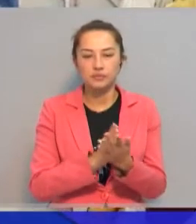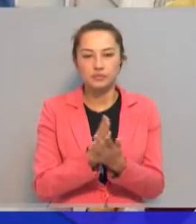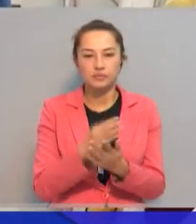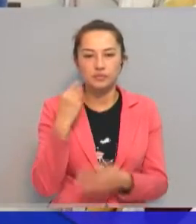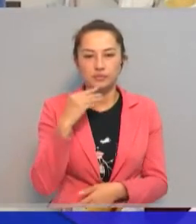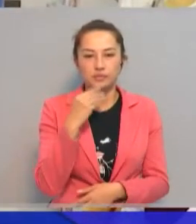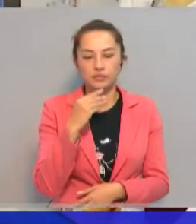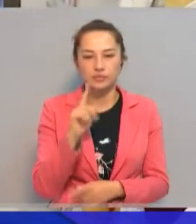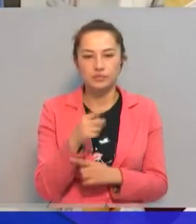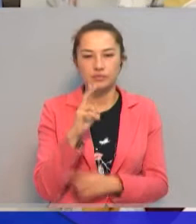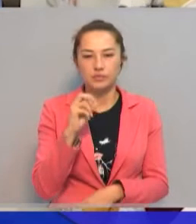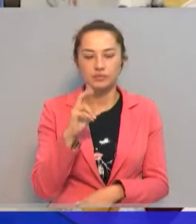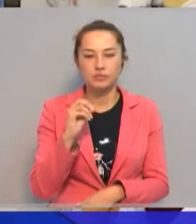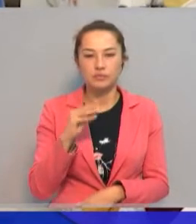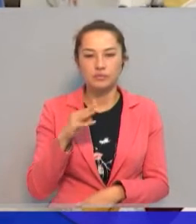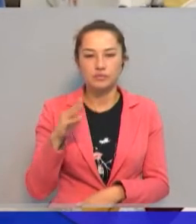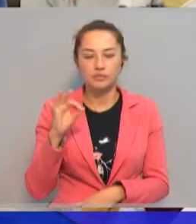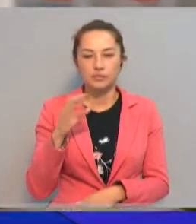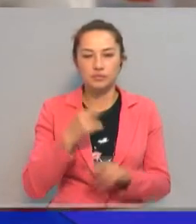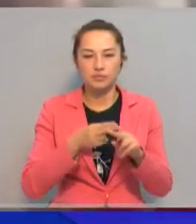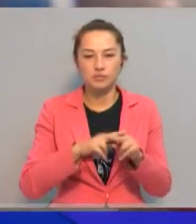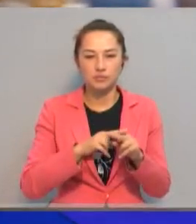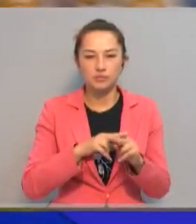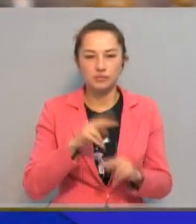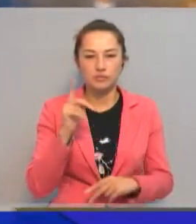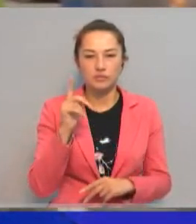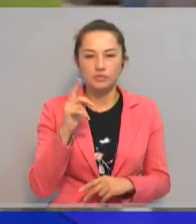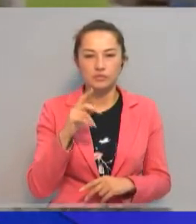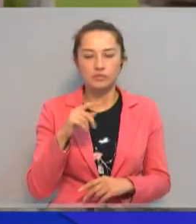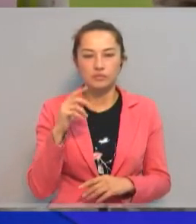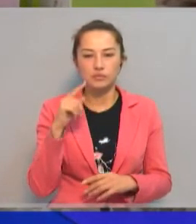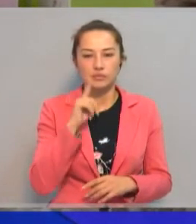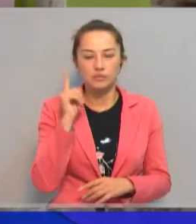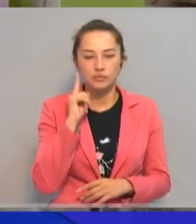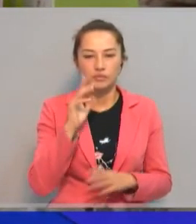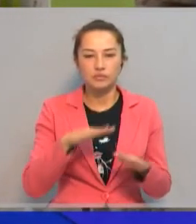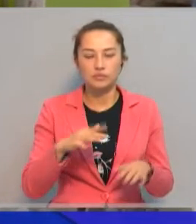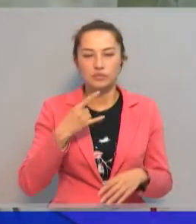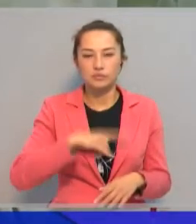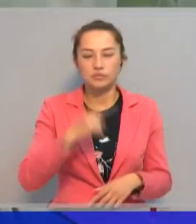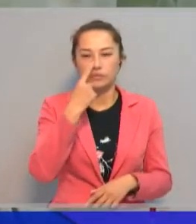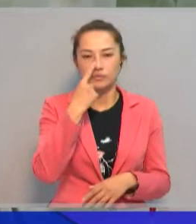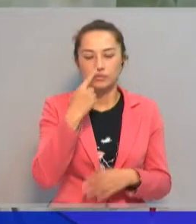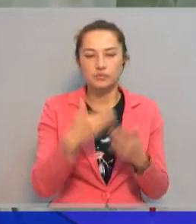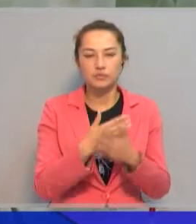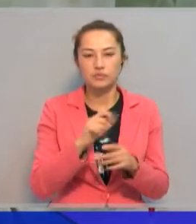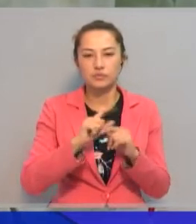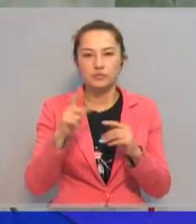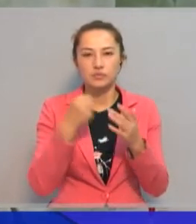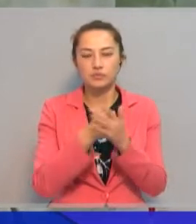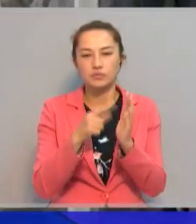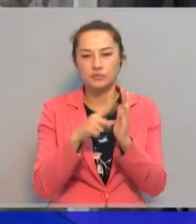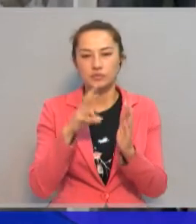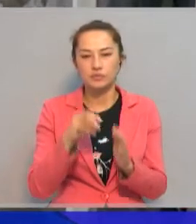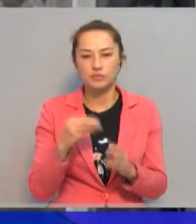Түркиядағы әлемге әйгілі Бибетта компаниясының ресми өкілдігі болып табылады. Мұнда жас аналарға және жаңадан туылған сәбилерден бастап 7 жасқа